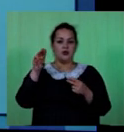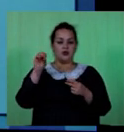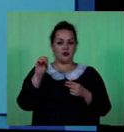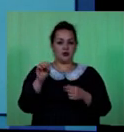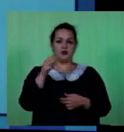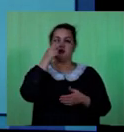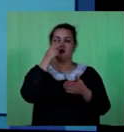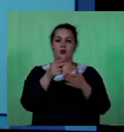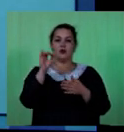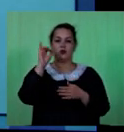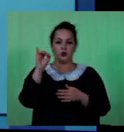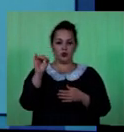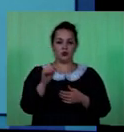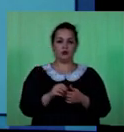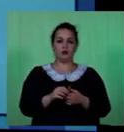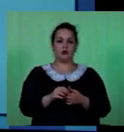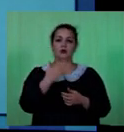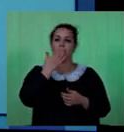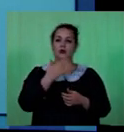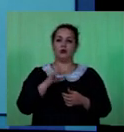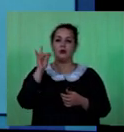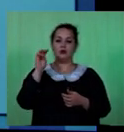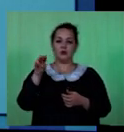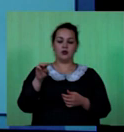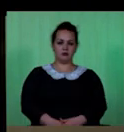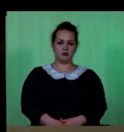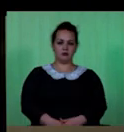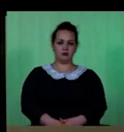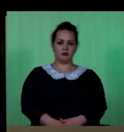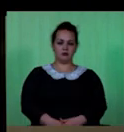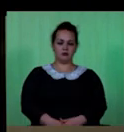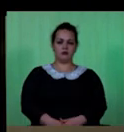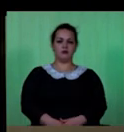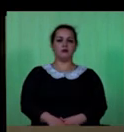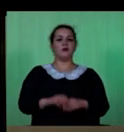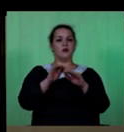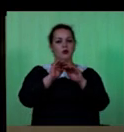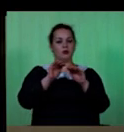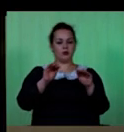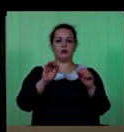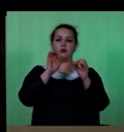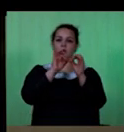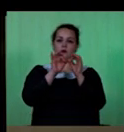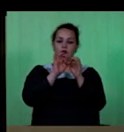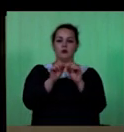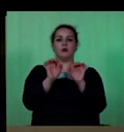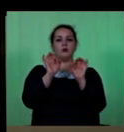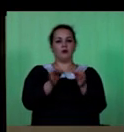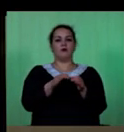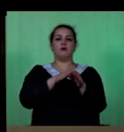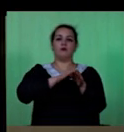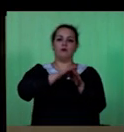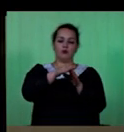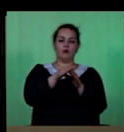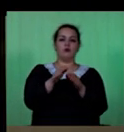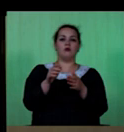смотрю, любит, шьешь. Ребята, давайте проверим, правильно ли вы выполнили